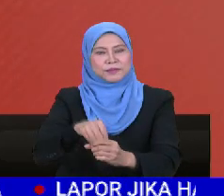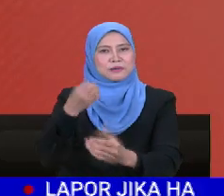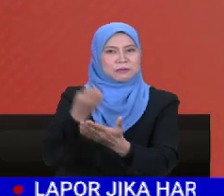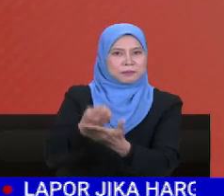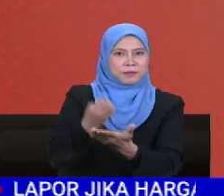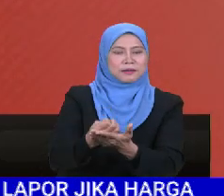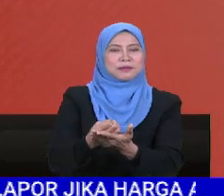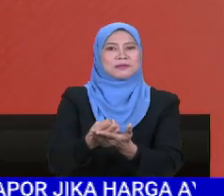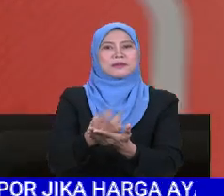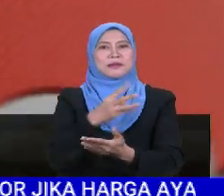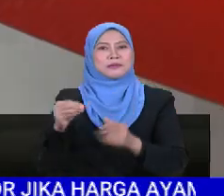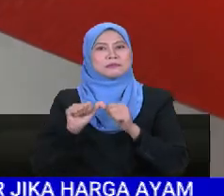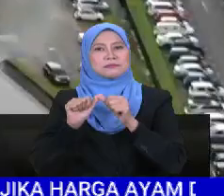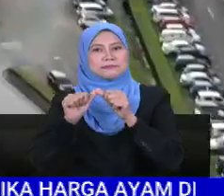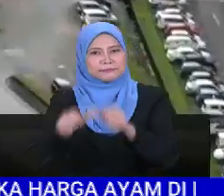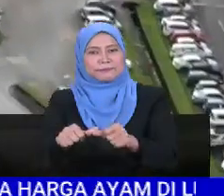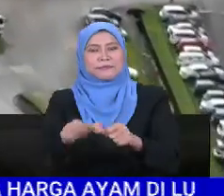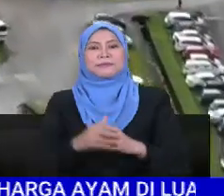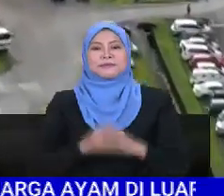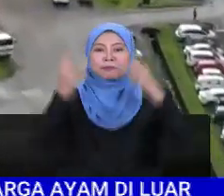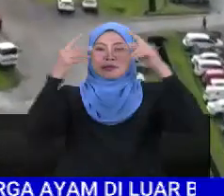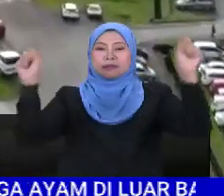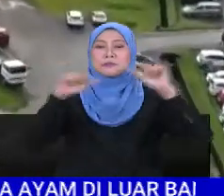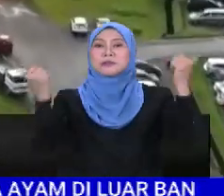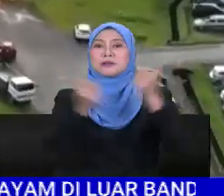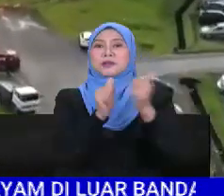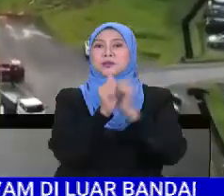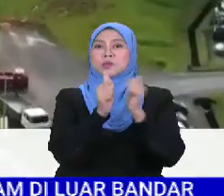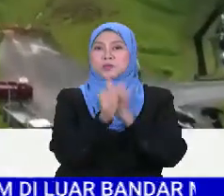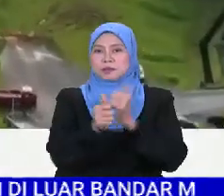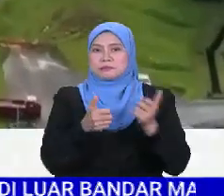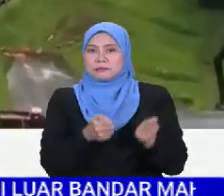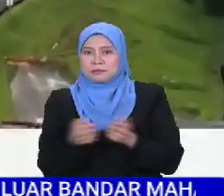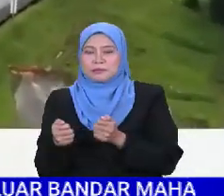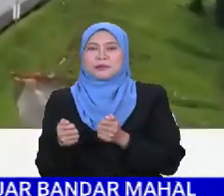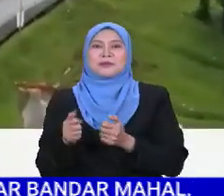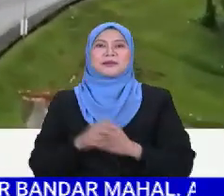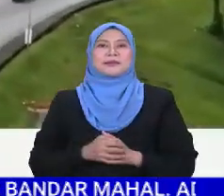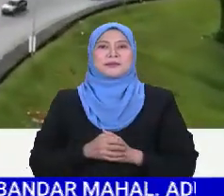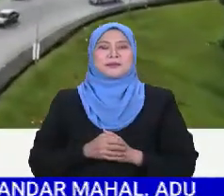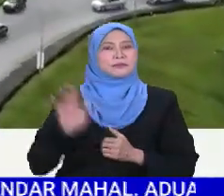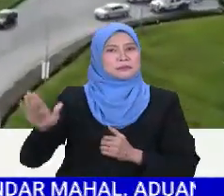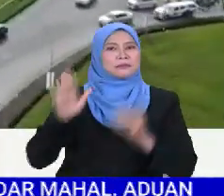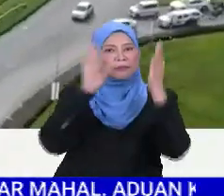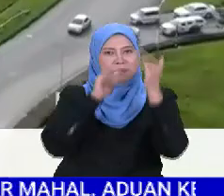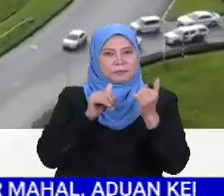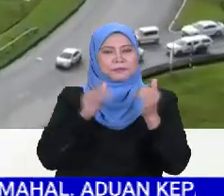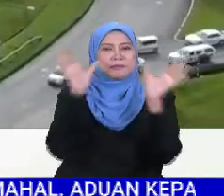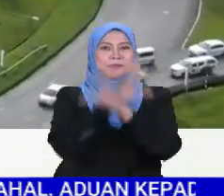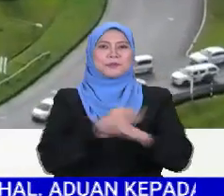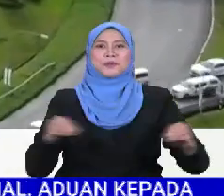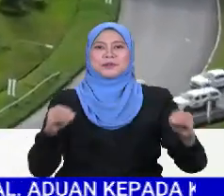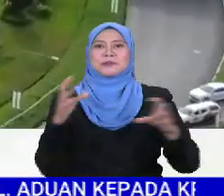economic viable and sustainable. Bagi Presiden Persatuan Sukan Elektronik Sarawak, Afiq Fadli Narawi, berharap agar Sarawak